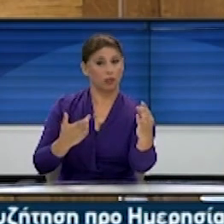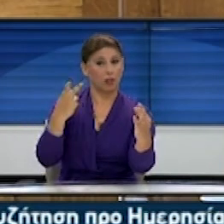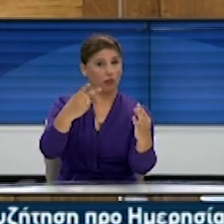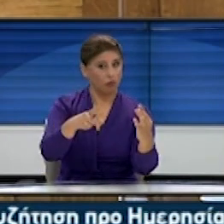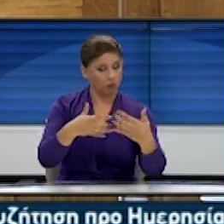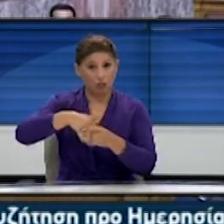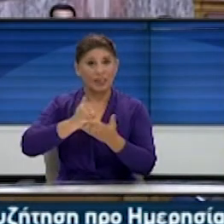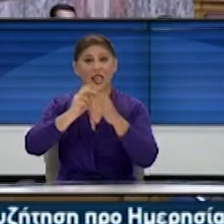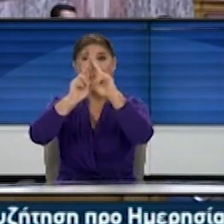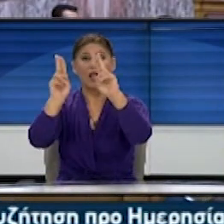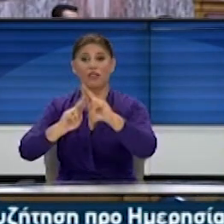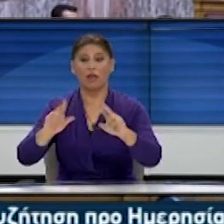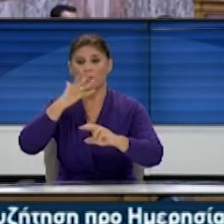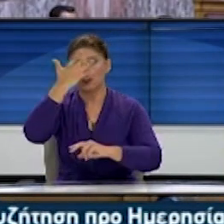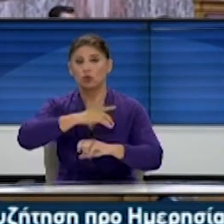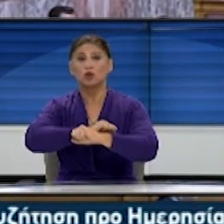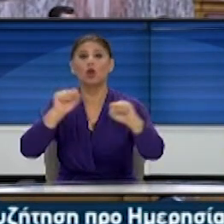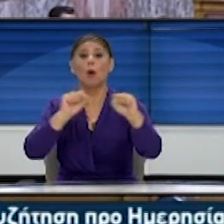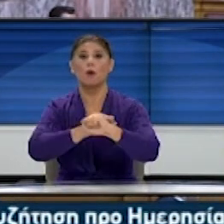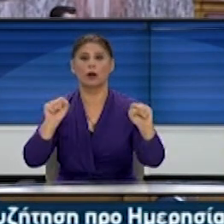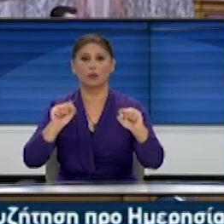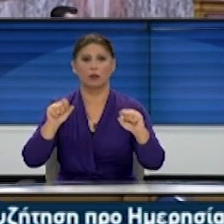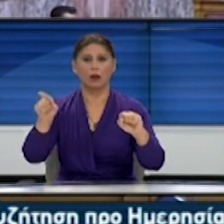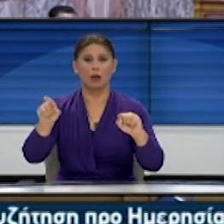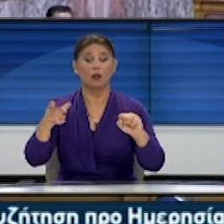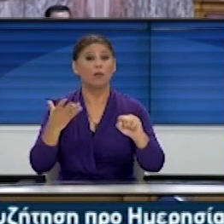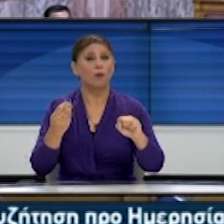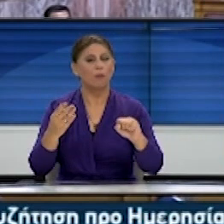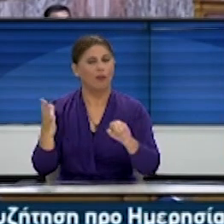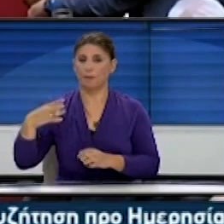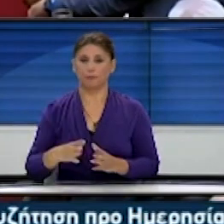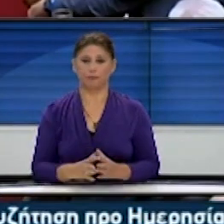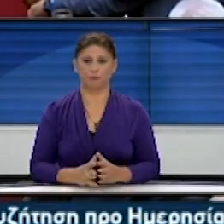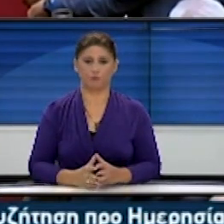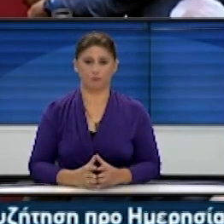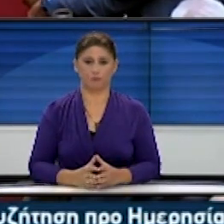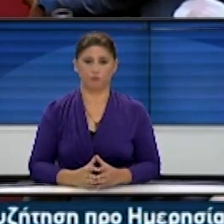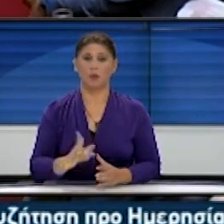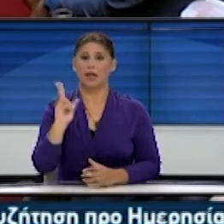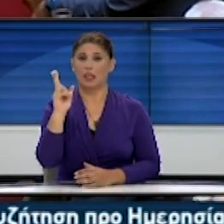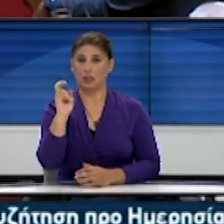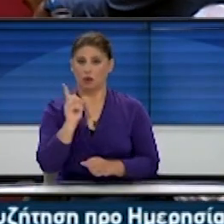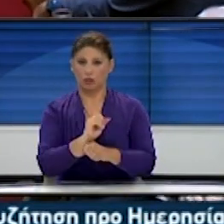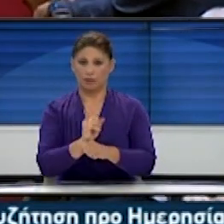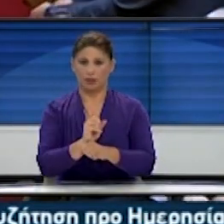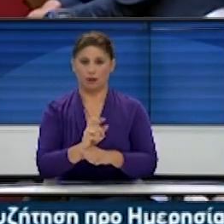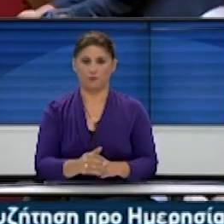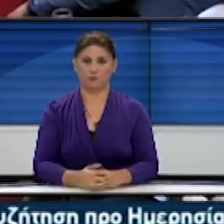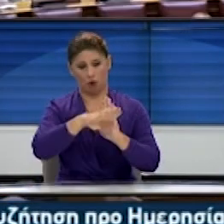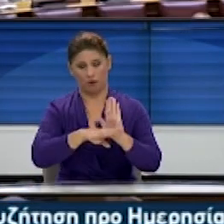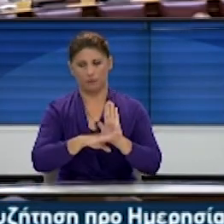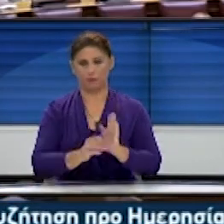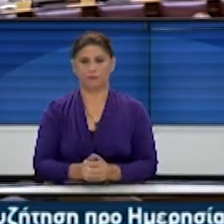θα έπρεπε, ειδικά σε κάποιες περιόδους, να μας έκανα να είμαστε πολύ ανήσυχοι, διότι